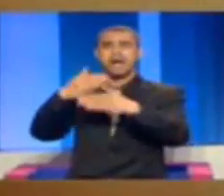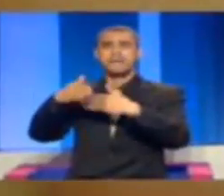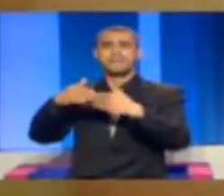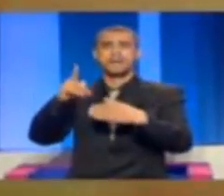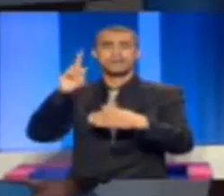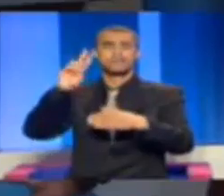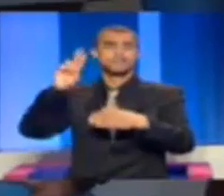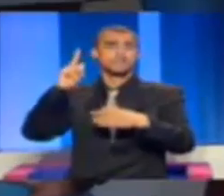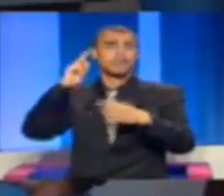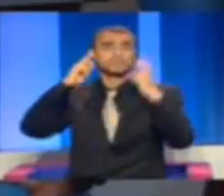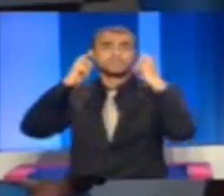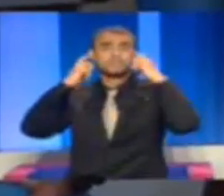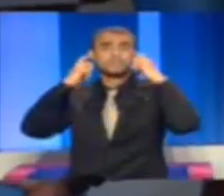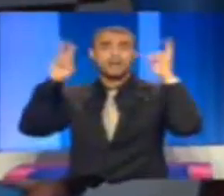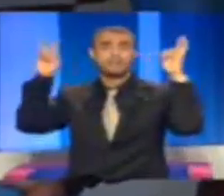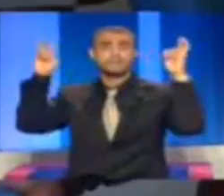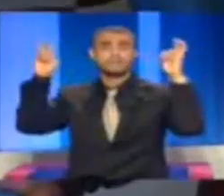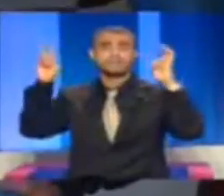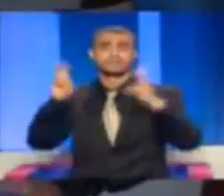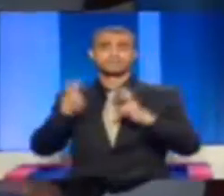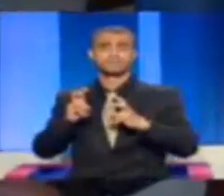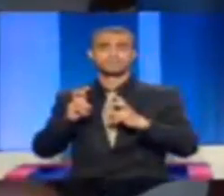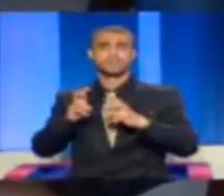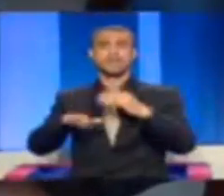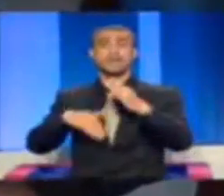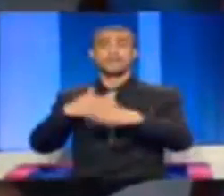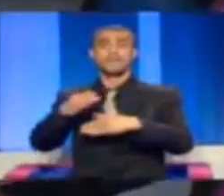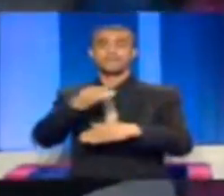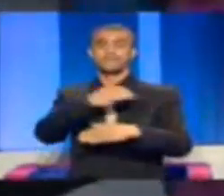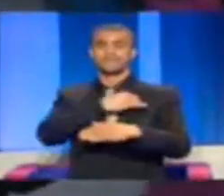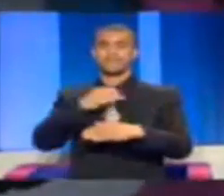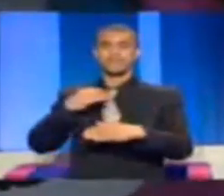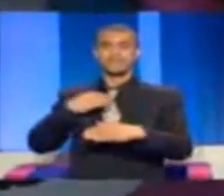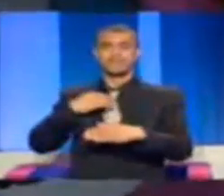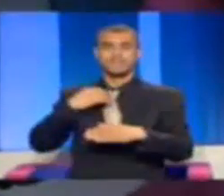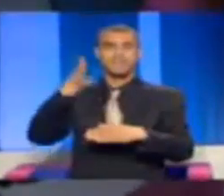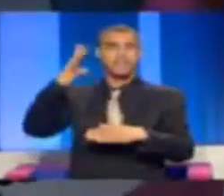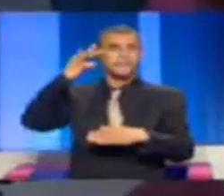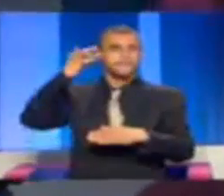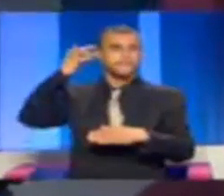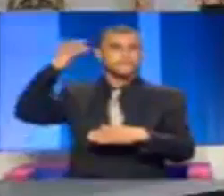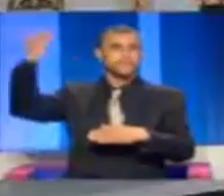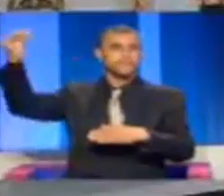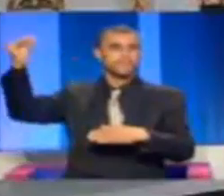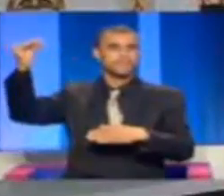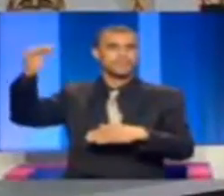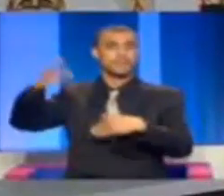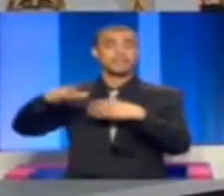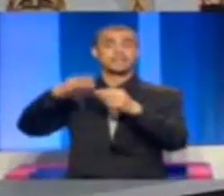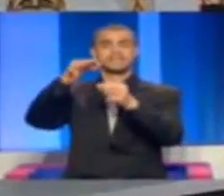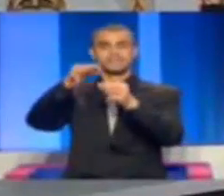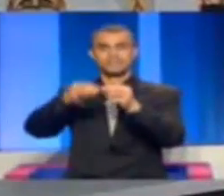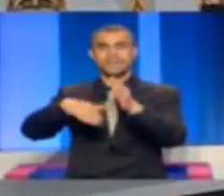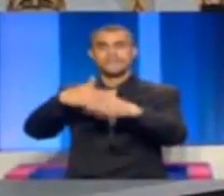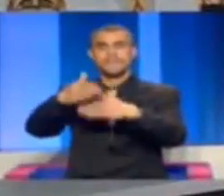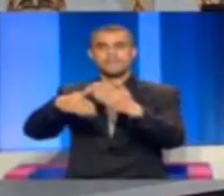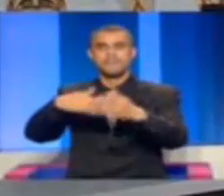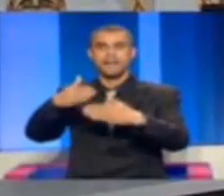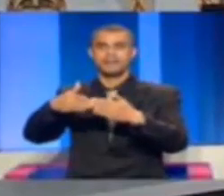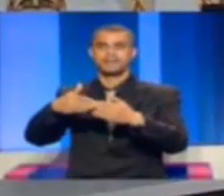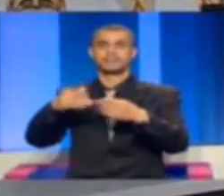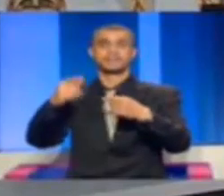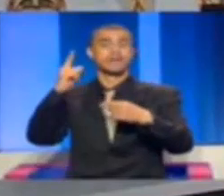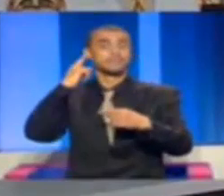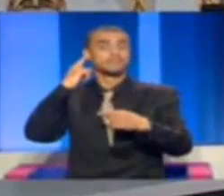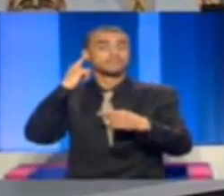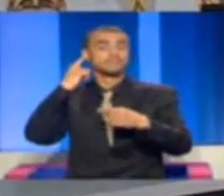بالصمم. بفضل تدخل جراحي تمكنت هبة من استعادة سمعها تدريجيا. صمم خفيف وسببه